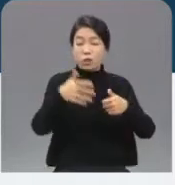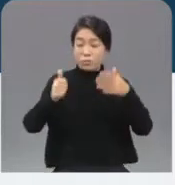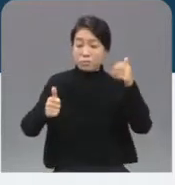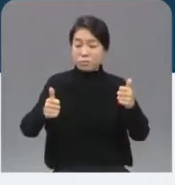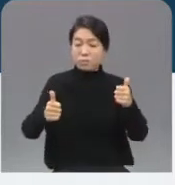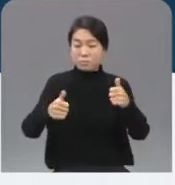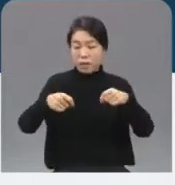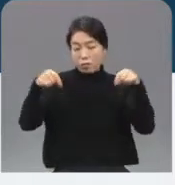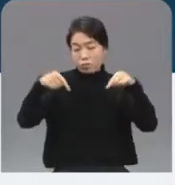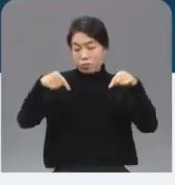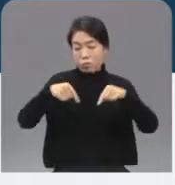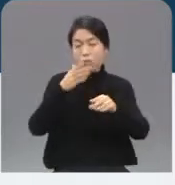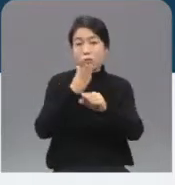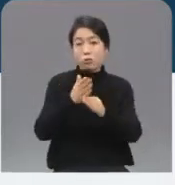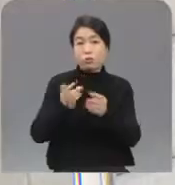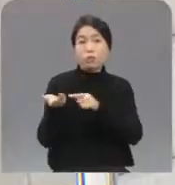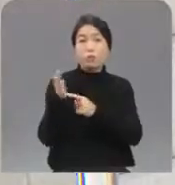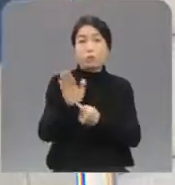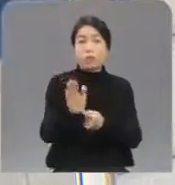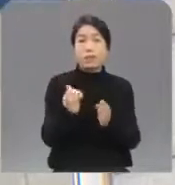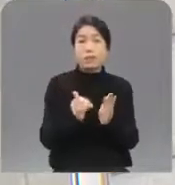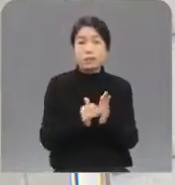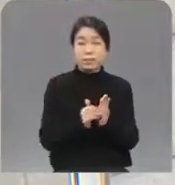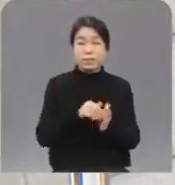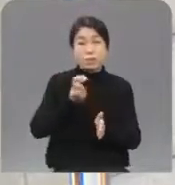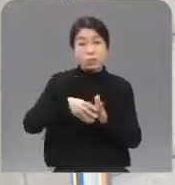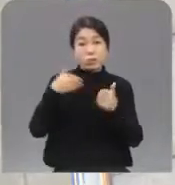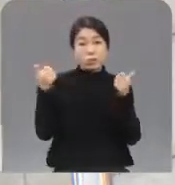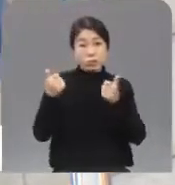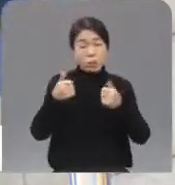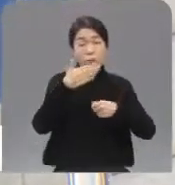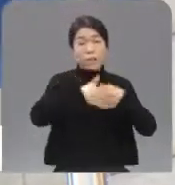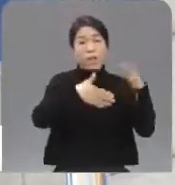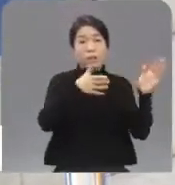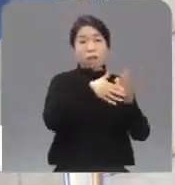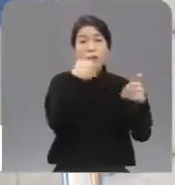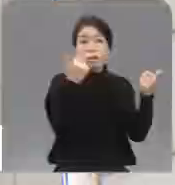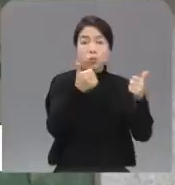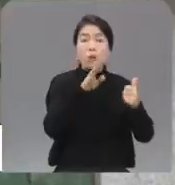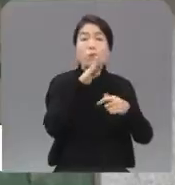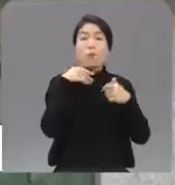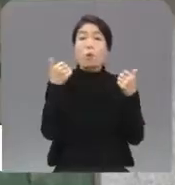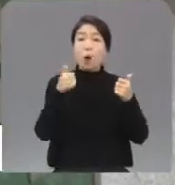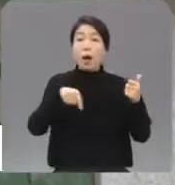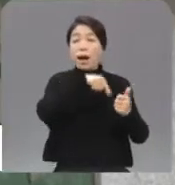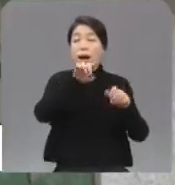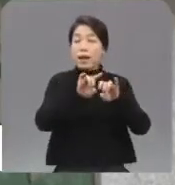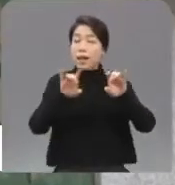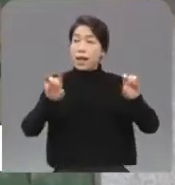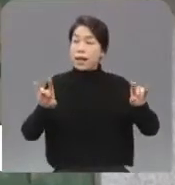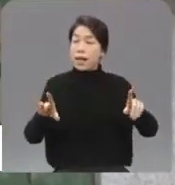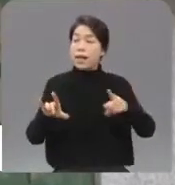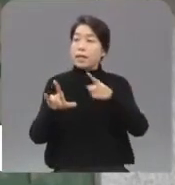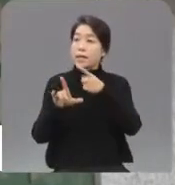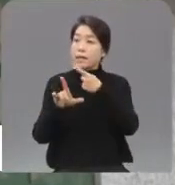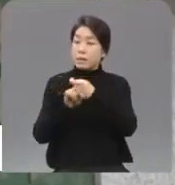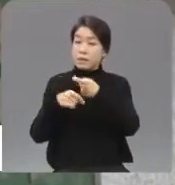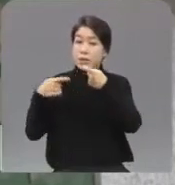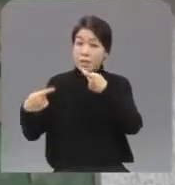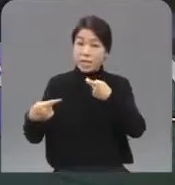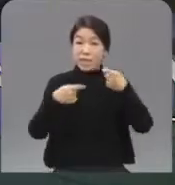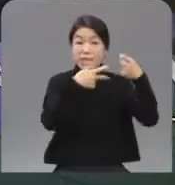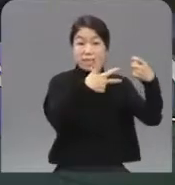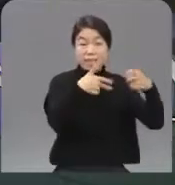김미리 협력하고 있다고 밝혔습니다 광주시 의회와 대구시 의회의 본회의가 각각 다음 달 1일과 7일